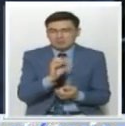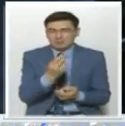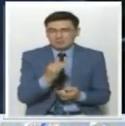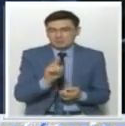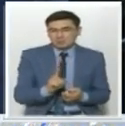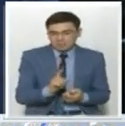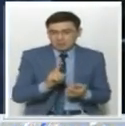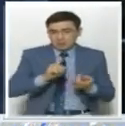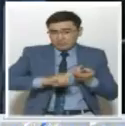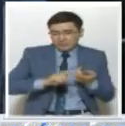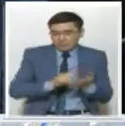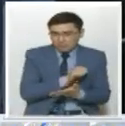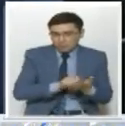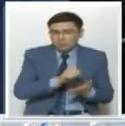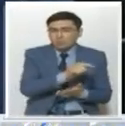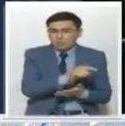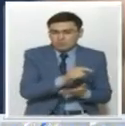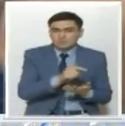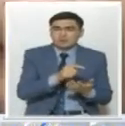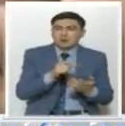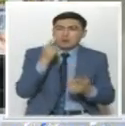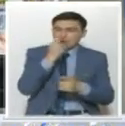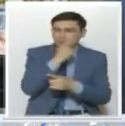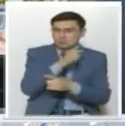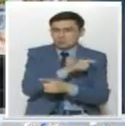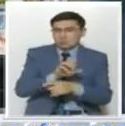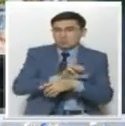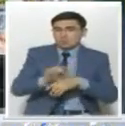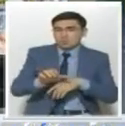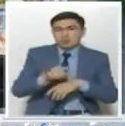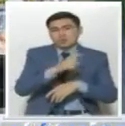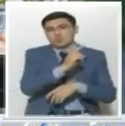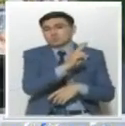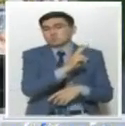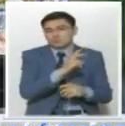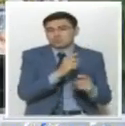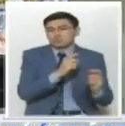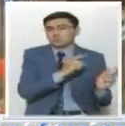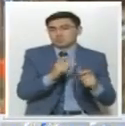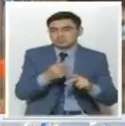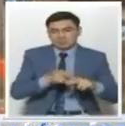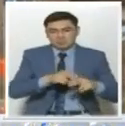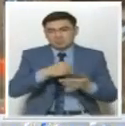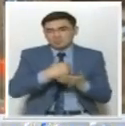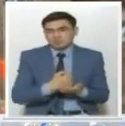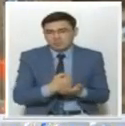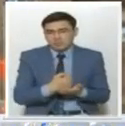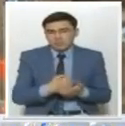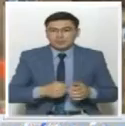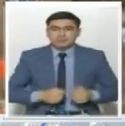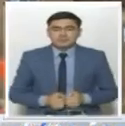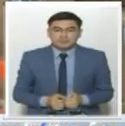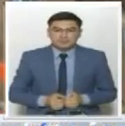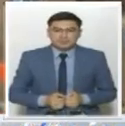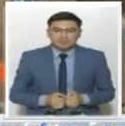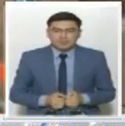кезінде құжатты тек тауар өндіруші немесе оны жеткізушілер растауы қажет. Сондай-ақ, пилоттық жоба мерзімі 1 қазанға дейін ұзарту жоспарланып